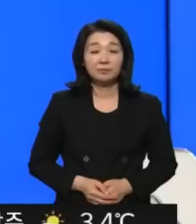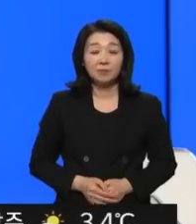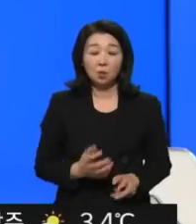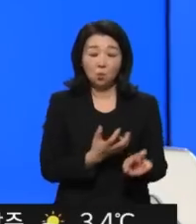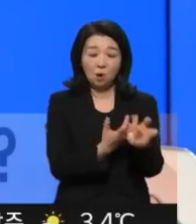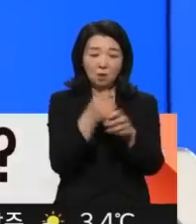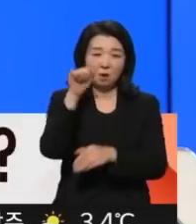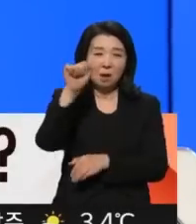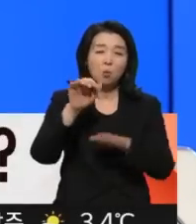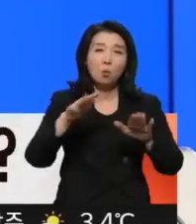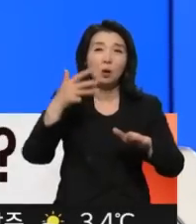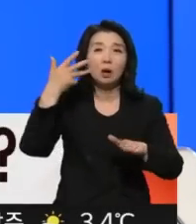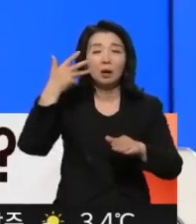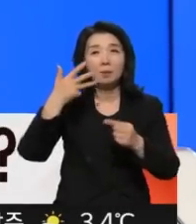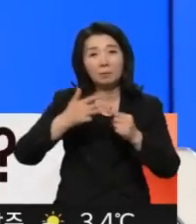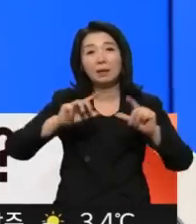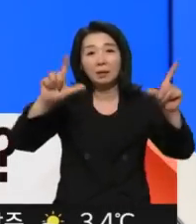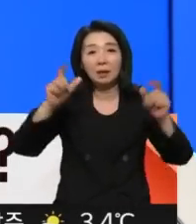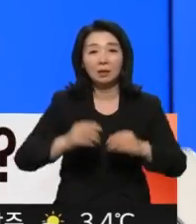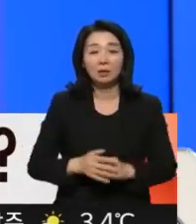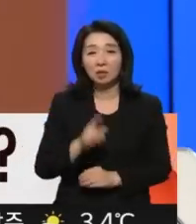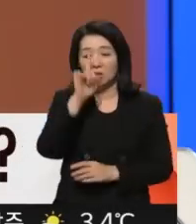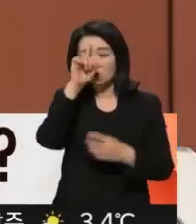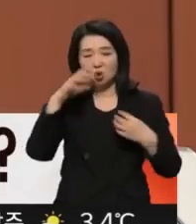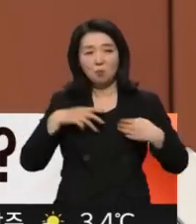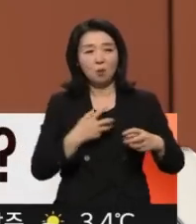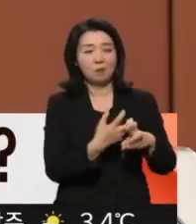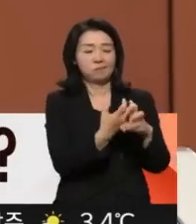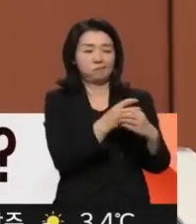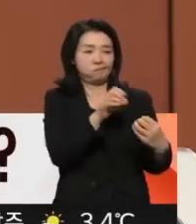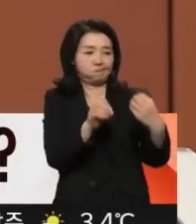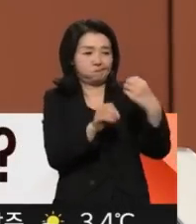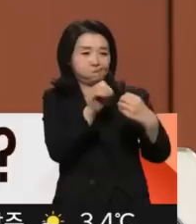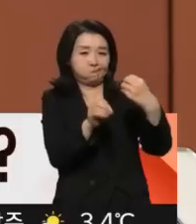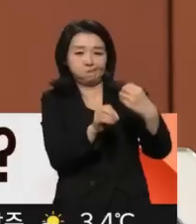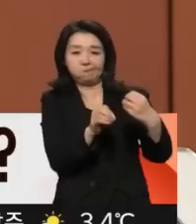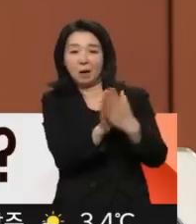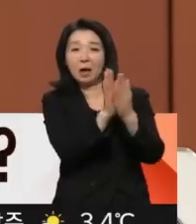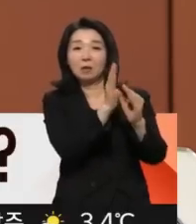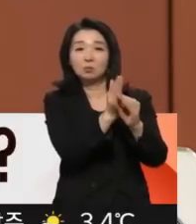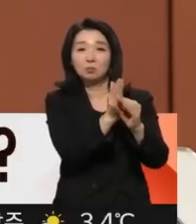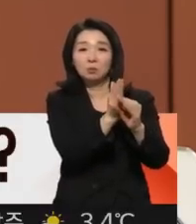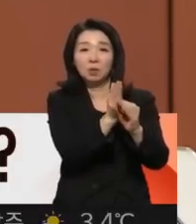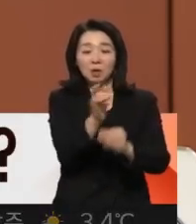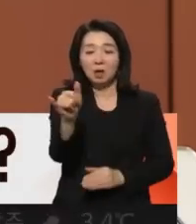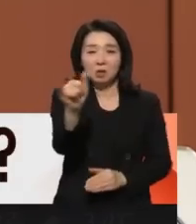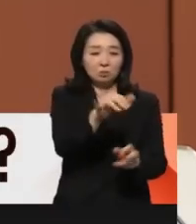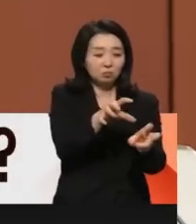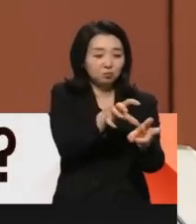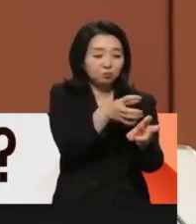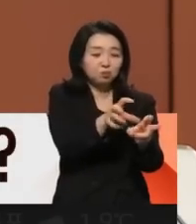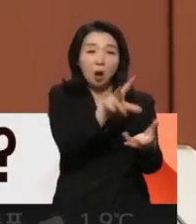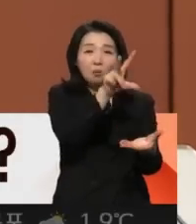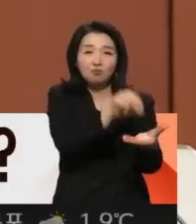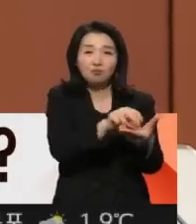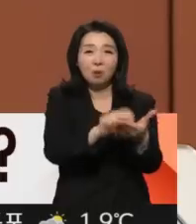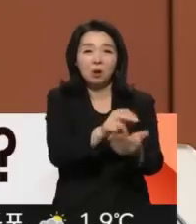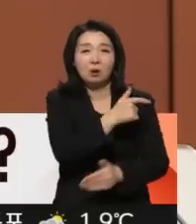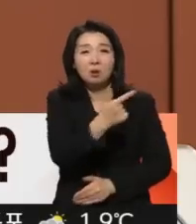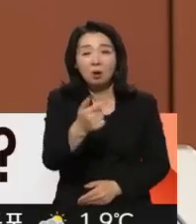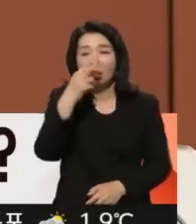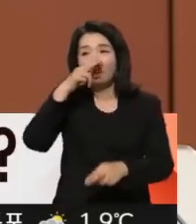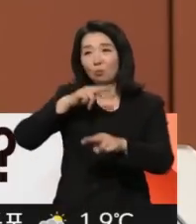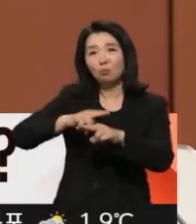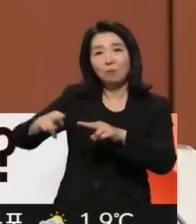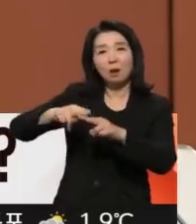화물연대 파업 오늘로 8일째입니다. 정부와 화물연대가 강대강 대치를 이어가는 가운데 전국의 시멘트 대란에 이어서 휘발유 정유